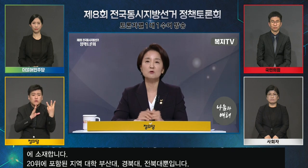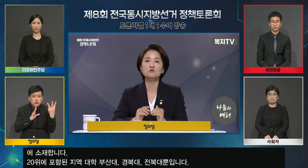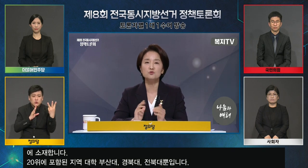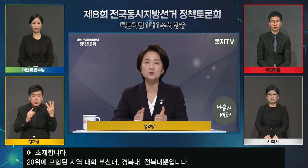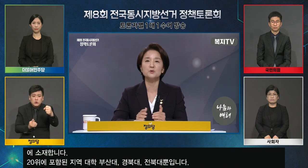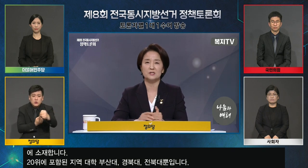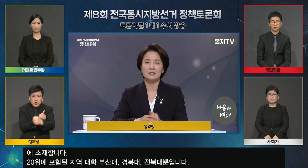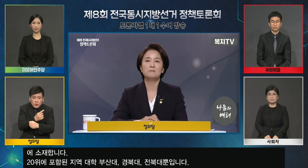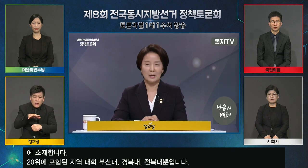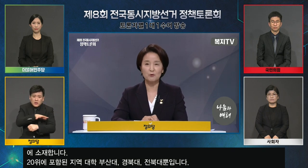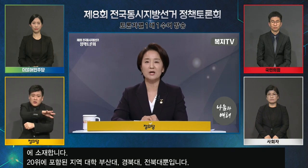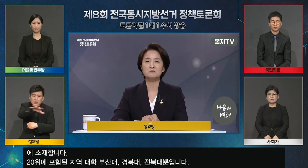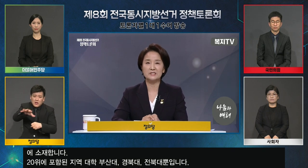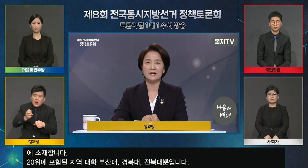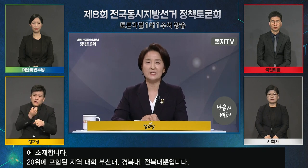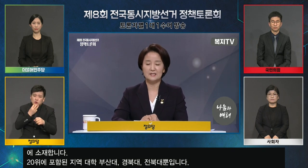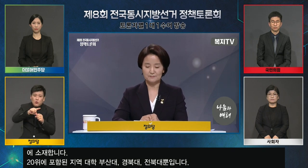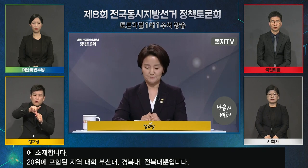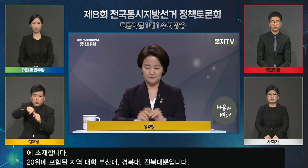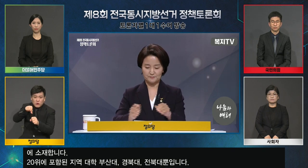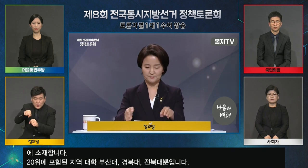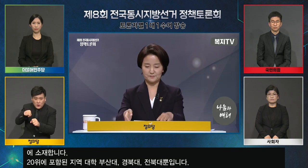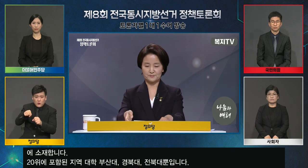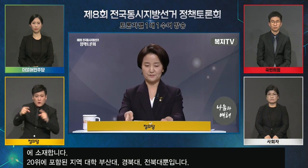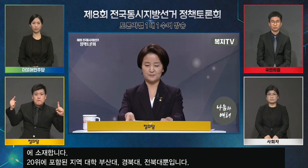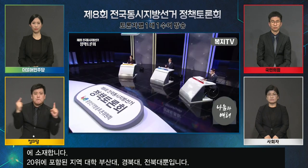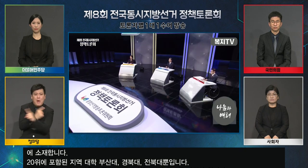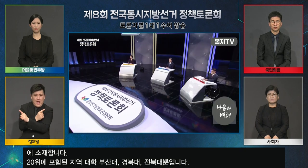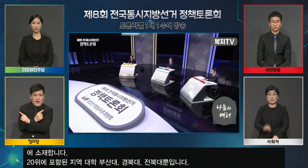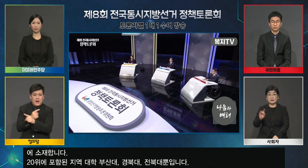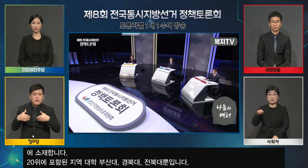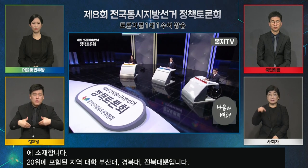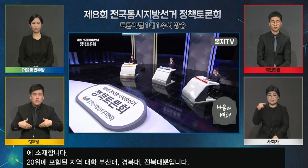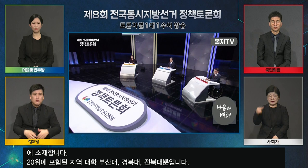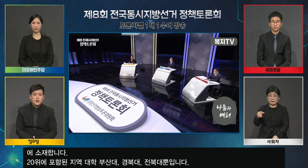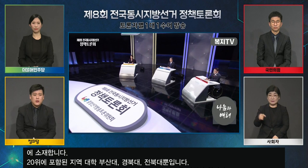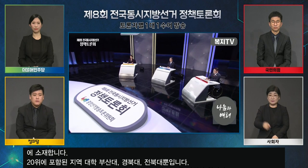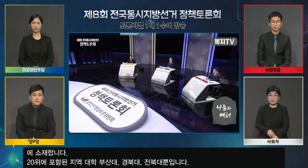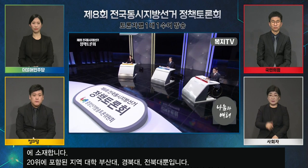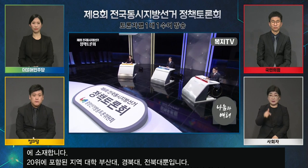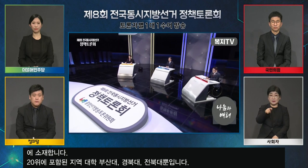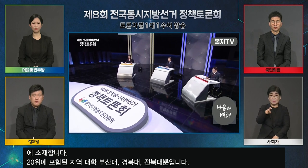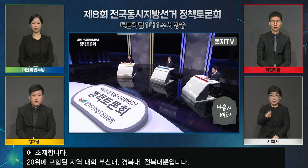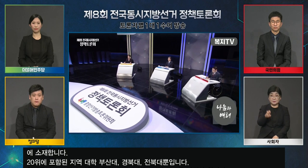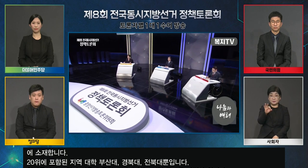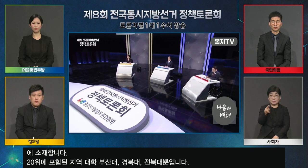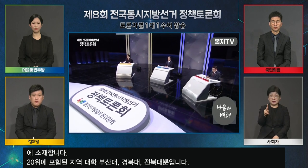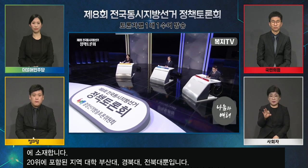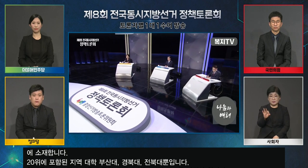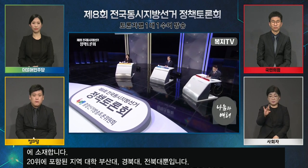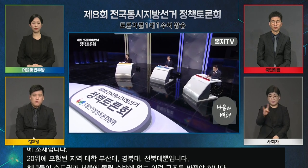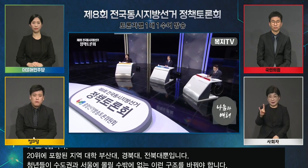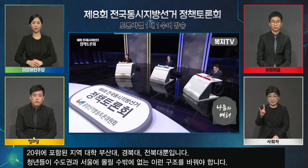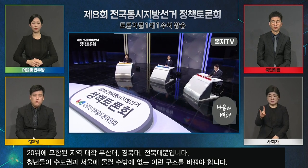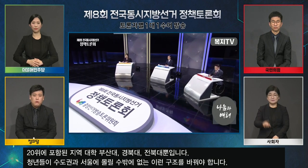없는 이런 구조를 바꿔야 합니다. 다음 분 김영배 의원님 말씀해 주시죠.